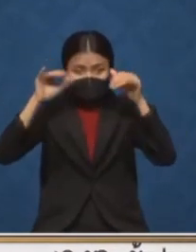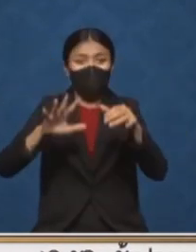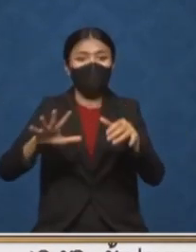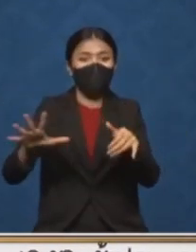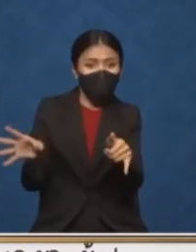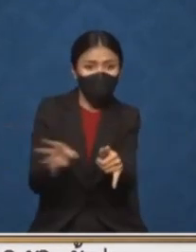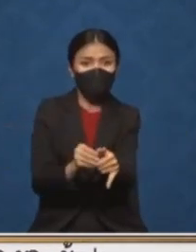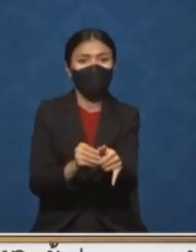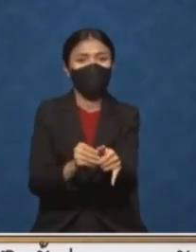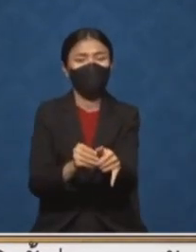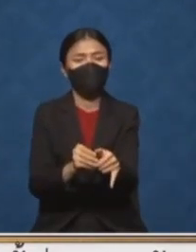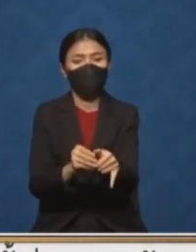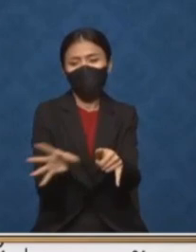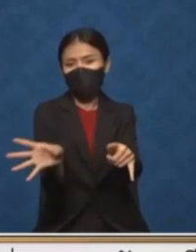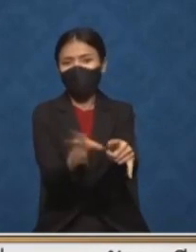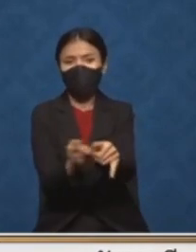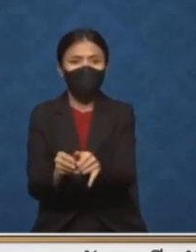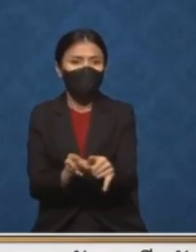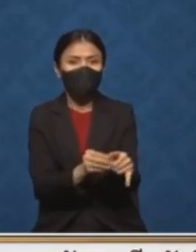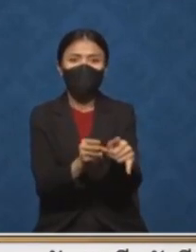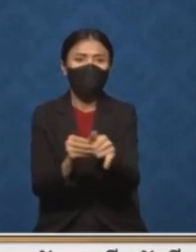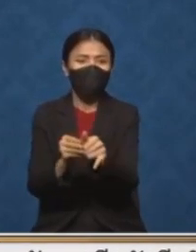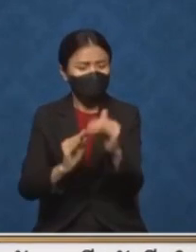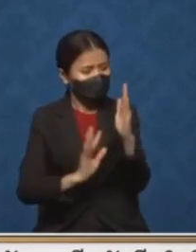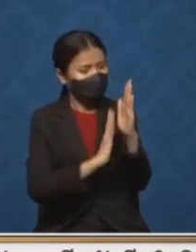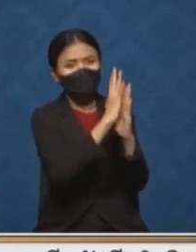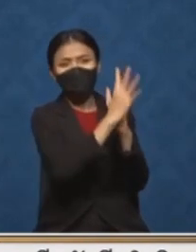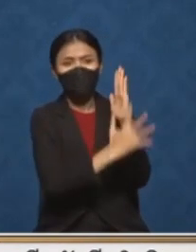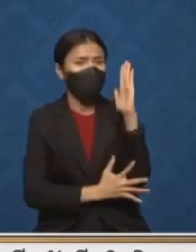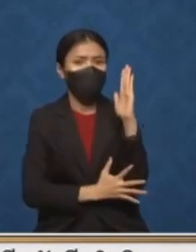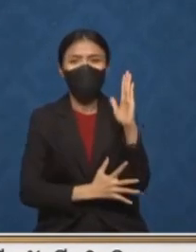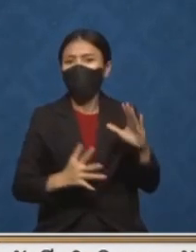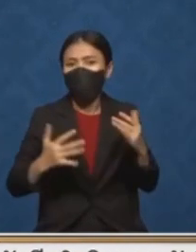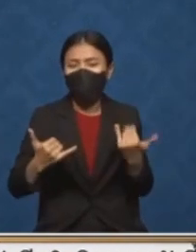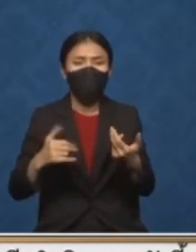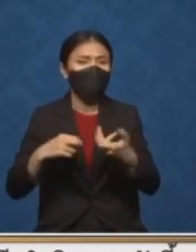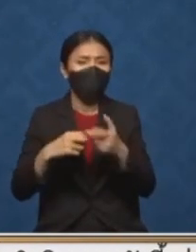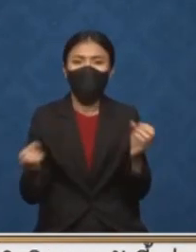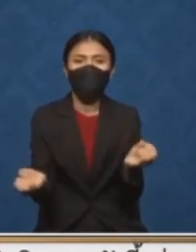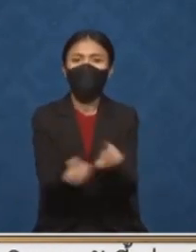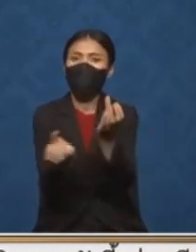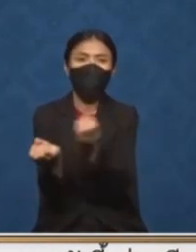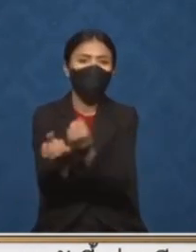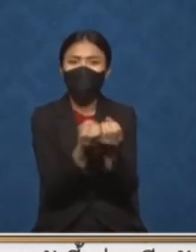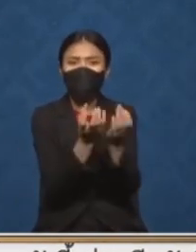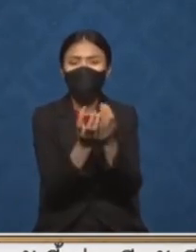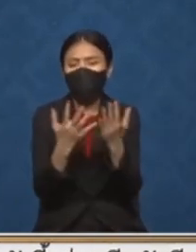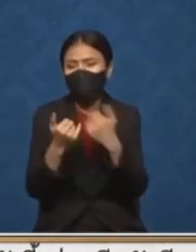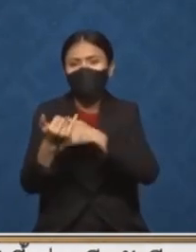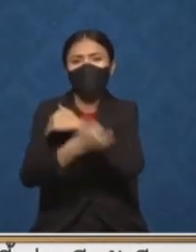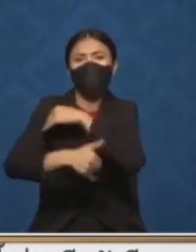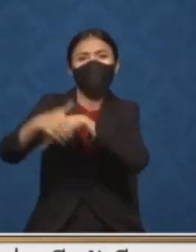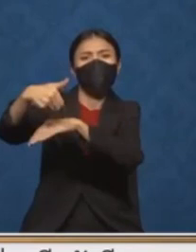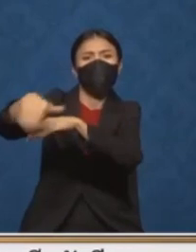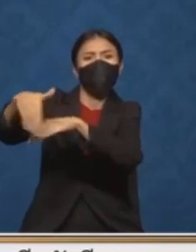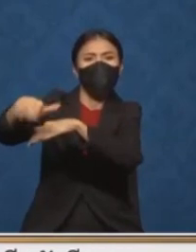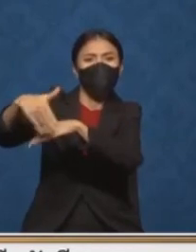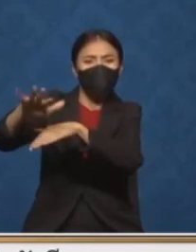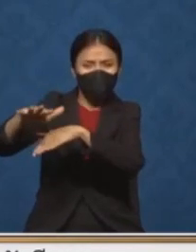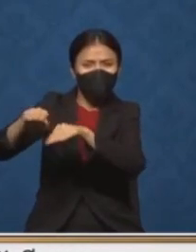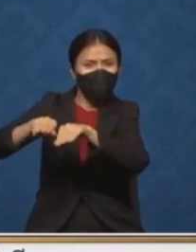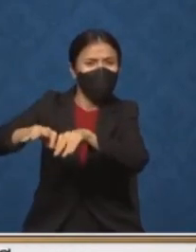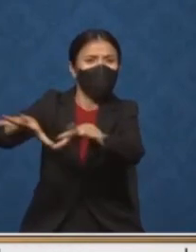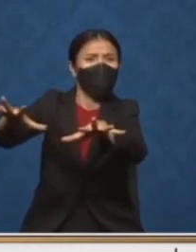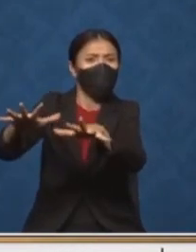ตสาหกรรมด้านประชุดสัตว์ ในหายประเทศ ซึ่งโลกนี้เริมระบาดเข้ามาในประเทศไทย